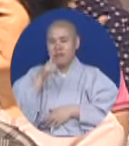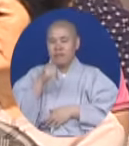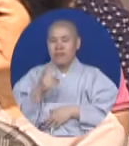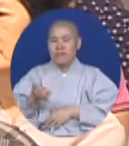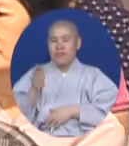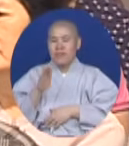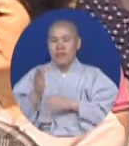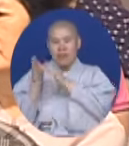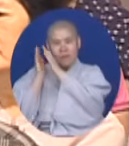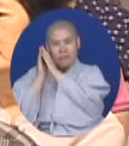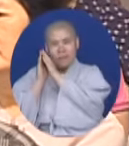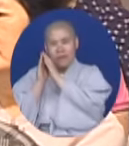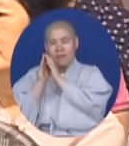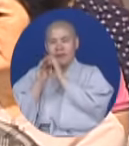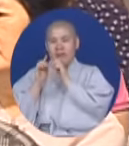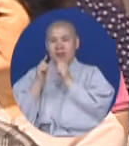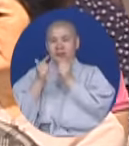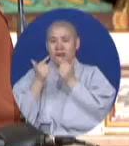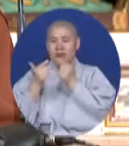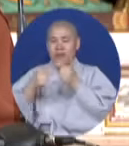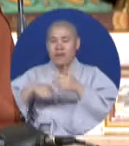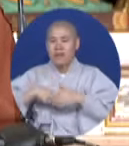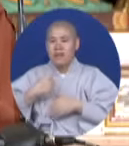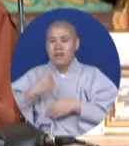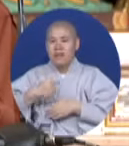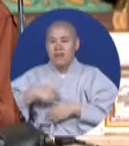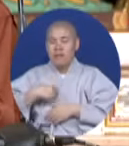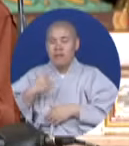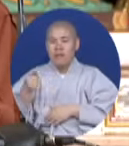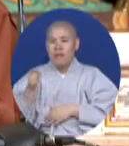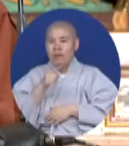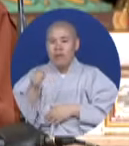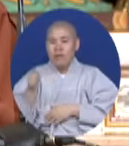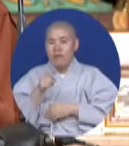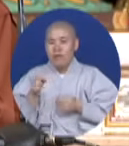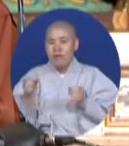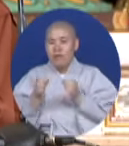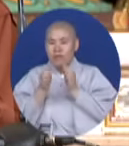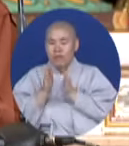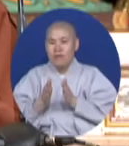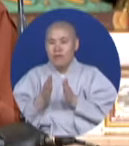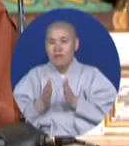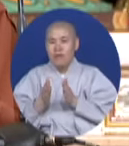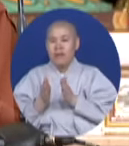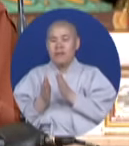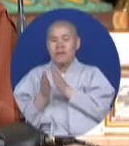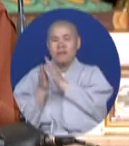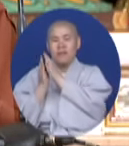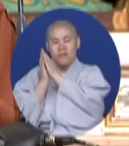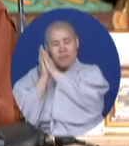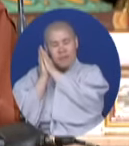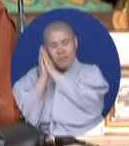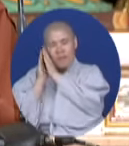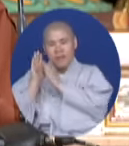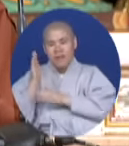그런데 잠들어 있지 않은 자신이 어느 사이에 잠이 들어버렸어요. 이게 수인 잠자는 사람이에요.